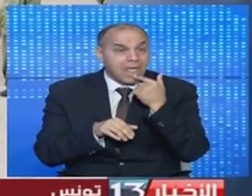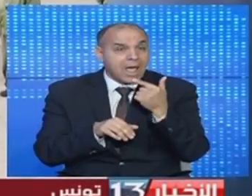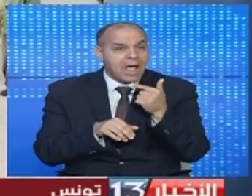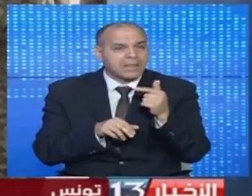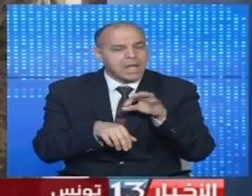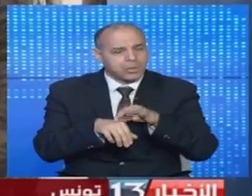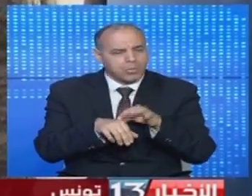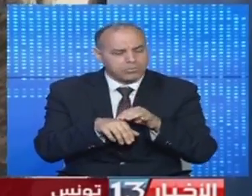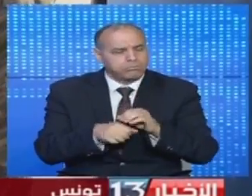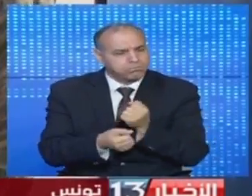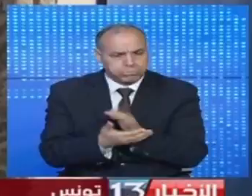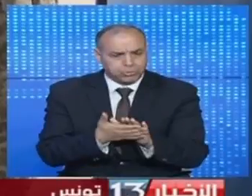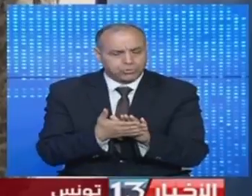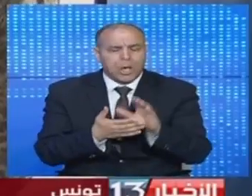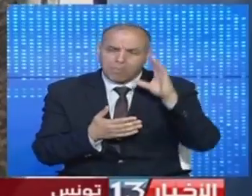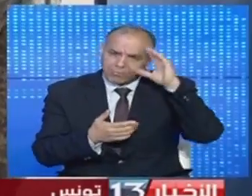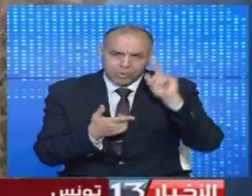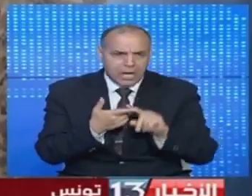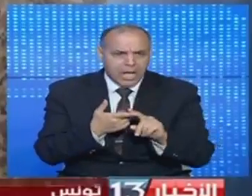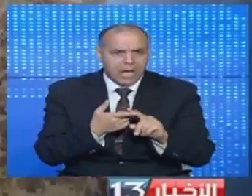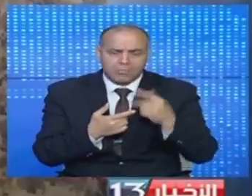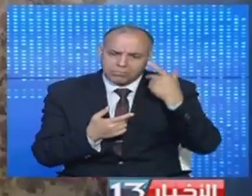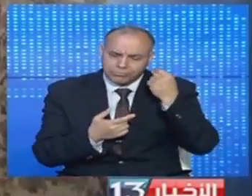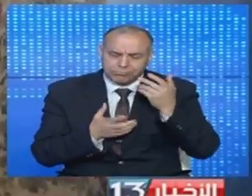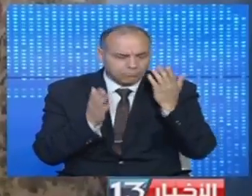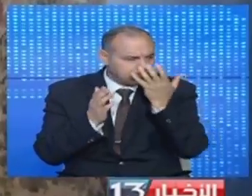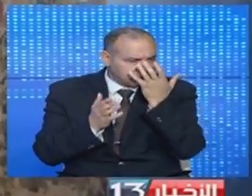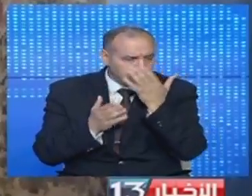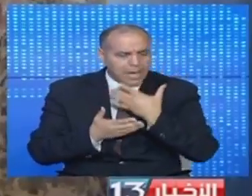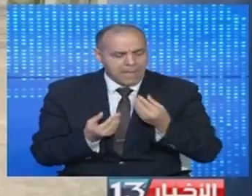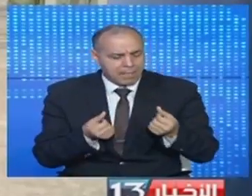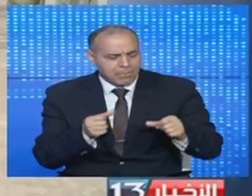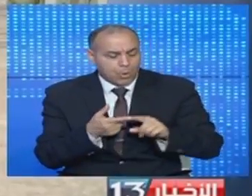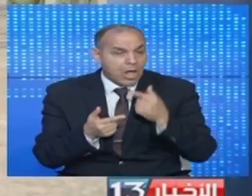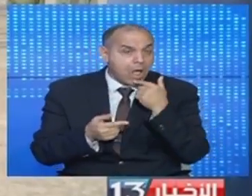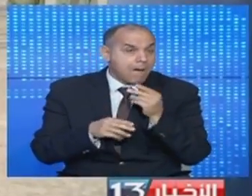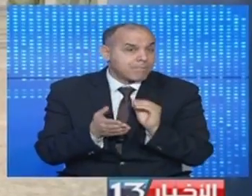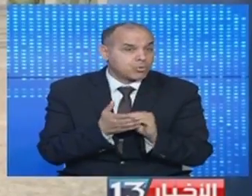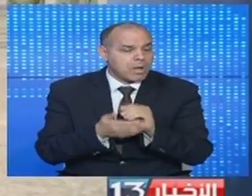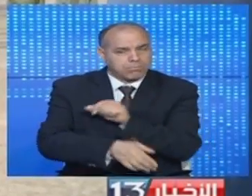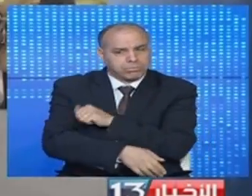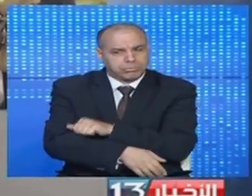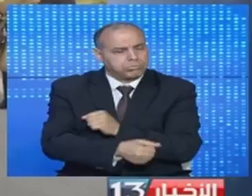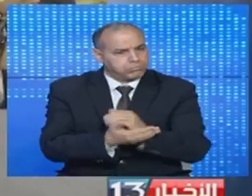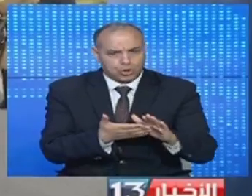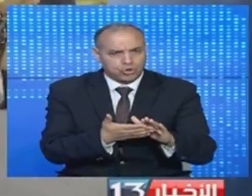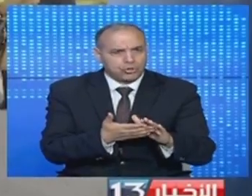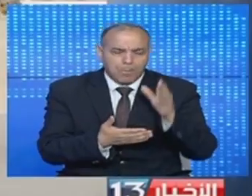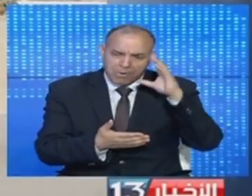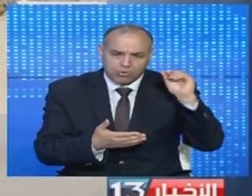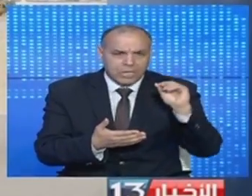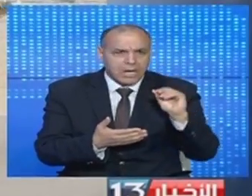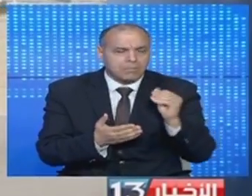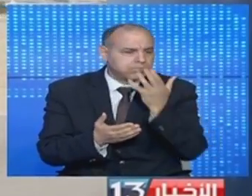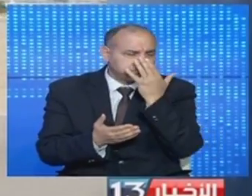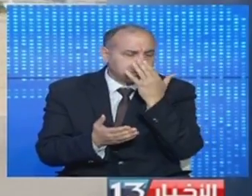اطباء متطوعين متخصصين في التخدير والانعاش وفي الامن البيولوجي وايضا ممر بين متطوعين متخصصين في